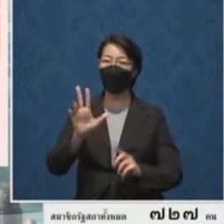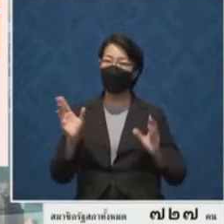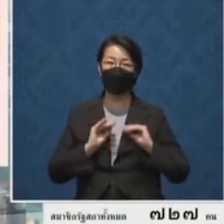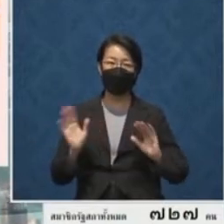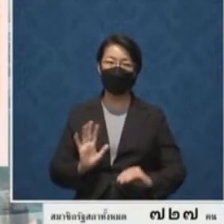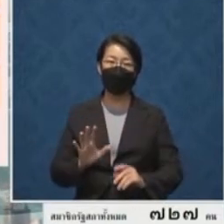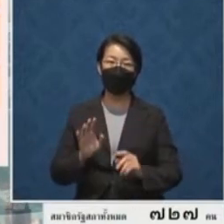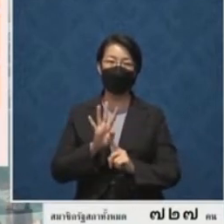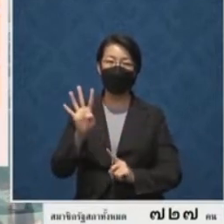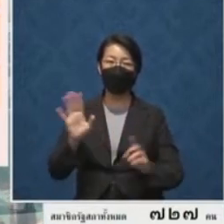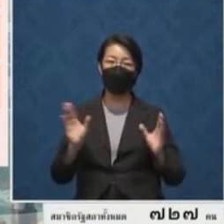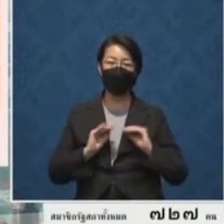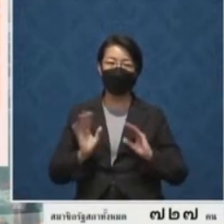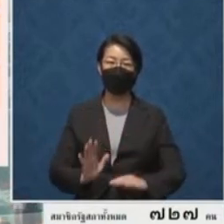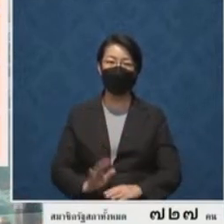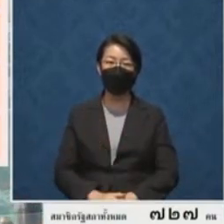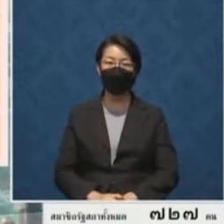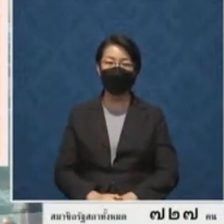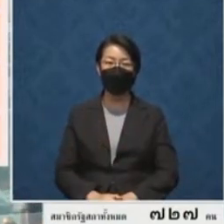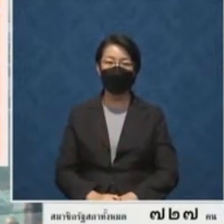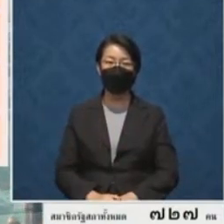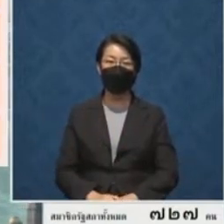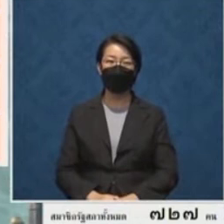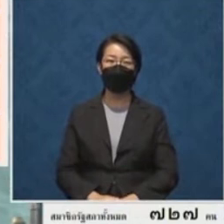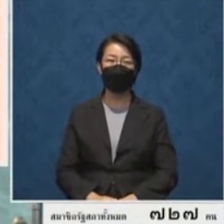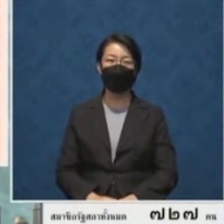หลักการ4ไม่รับหลักการ